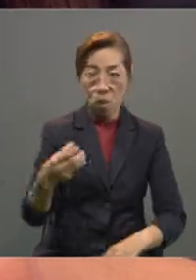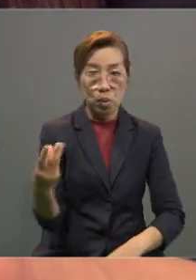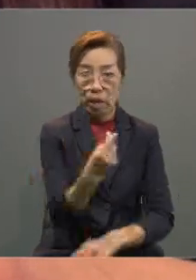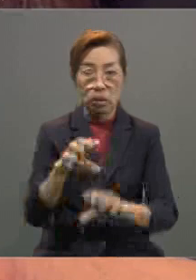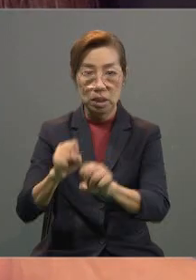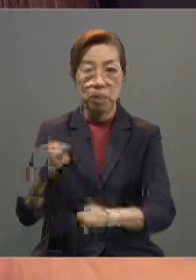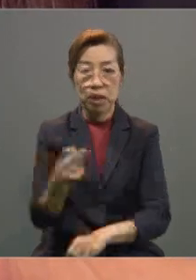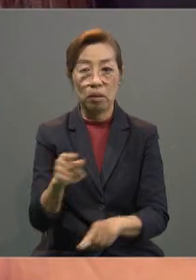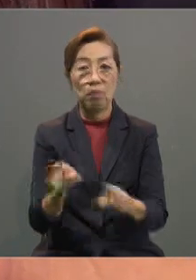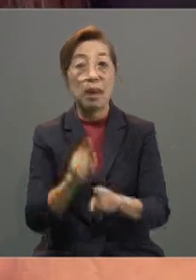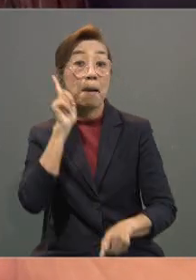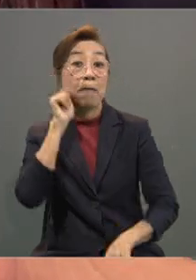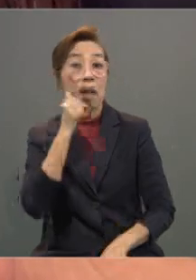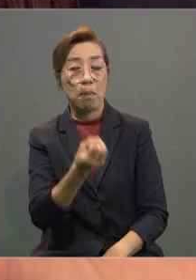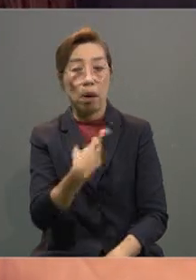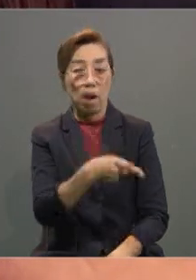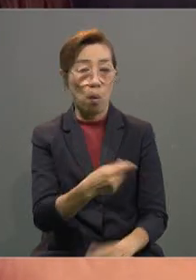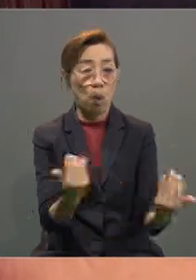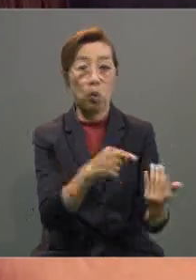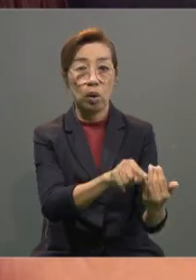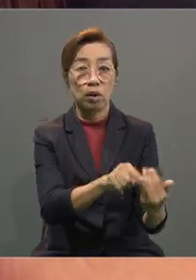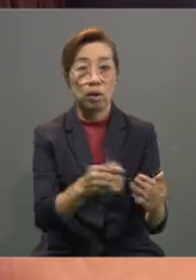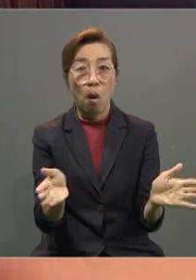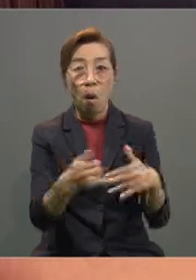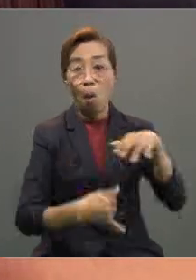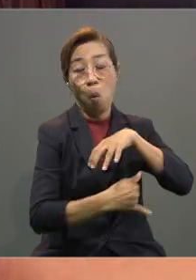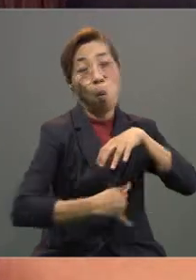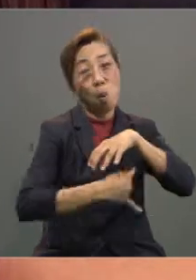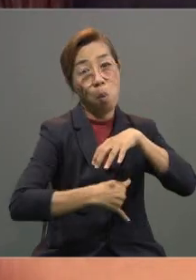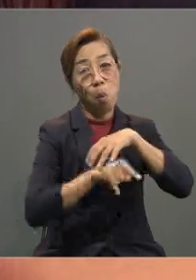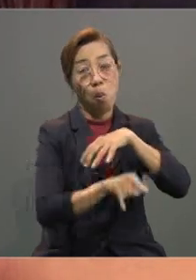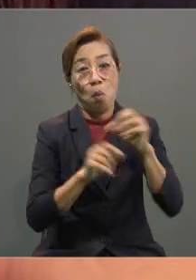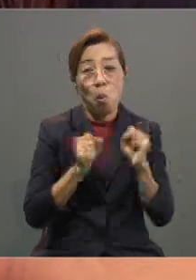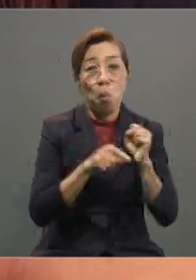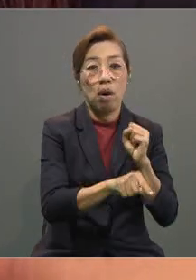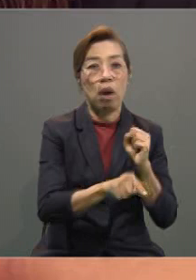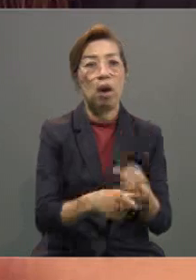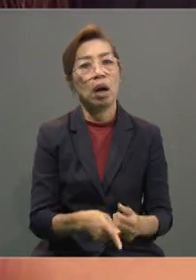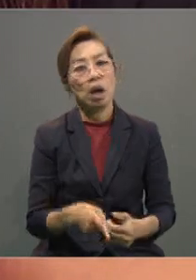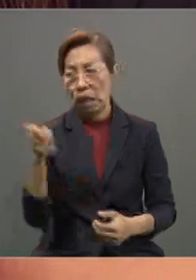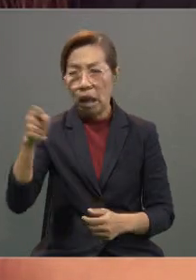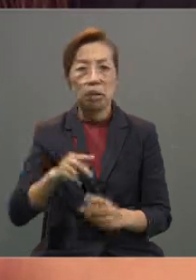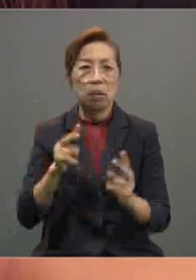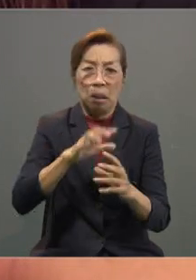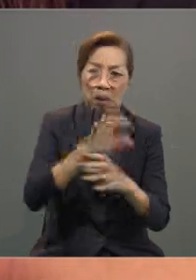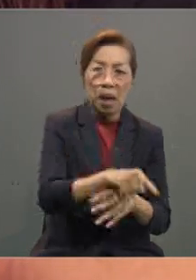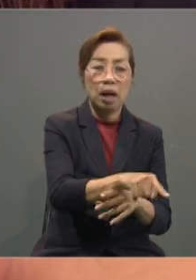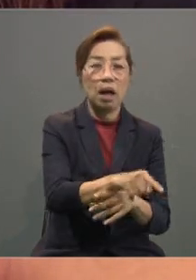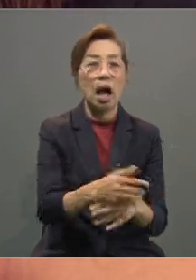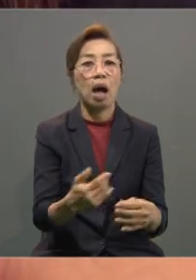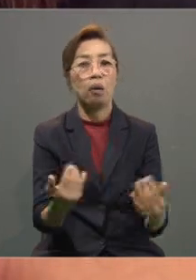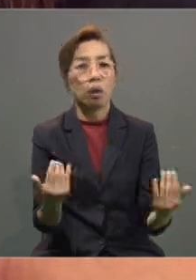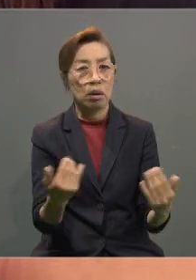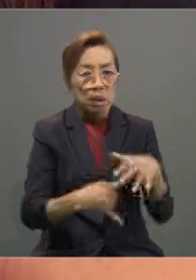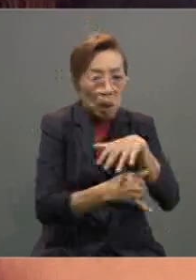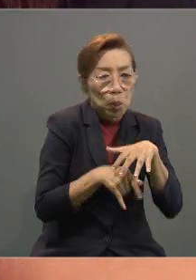เพราะอะไรเนี่ยอย่างทางคุณแม่เนี่ยบอกว่าน้องเนี่ยไม่ได้ออกจากห้องเลยกลายเป็นว่าผู้ถูกกระทำต้องอยู่อย่างหลบๆซ่อนๆนะ